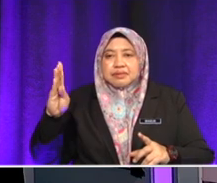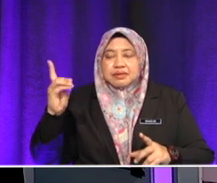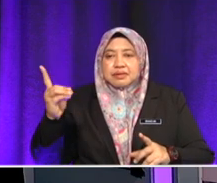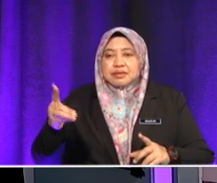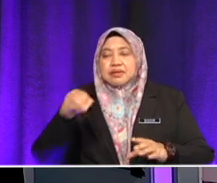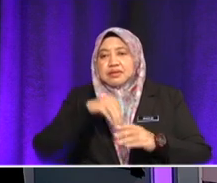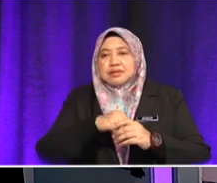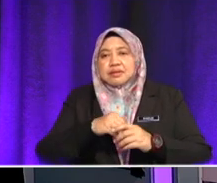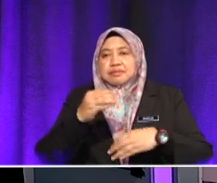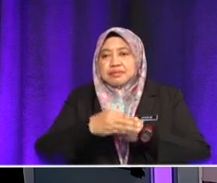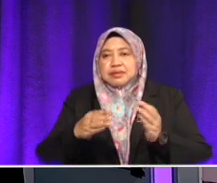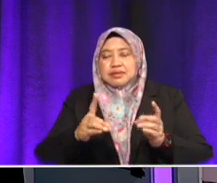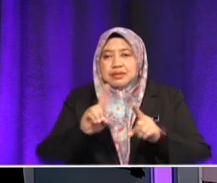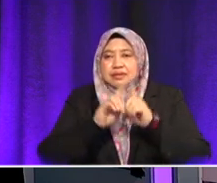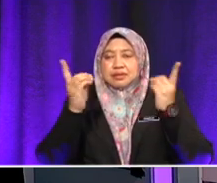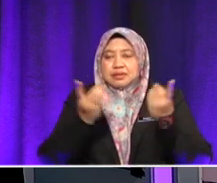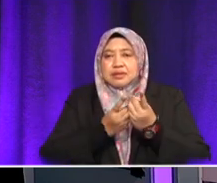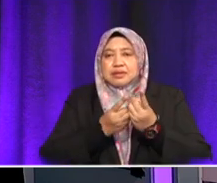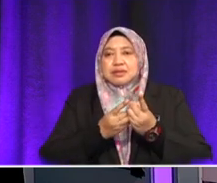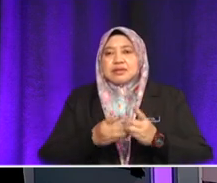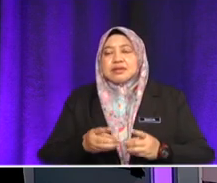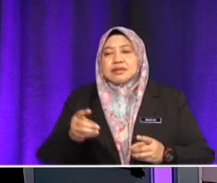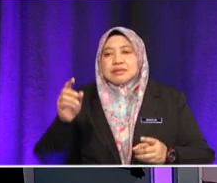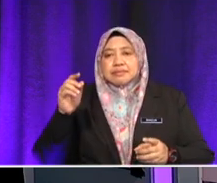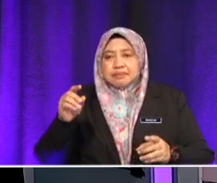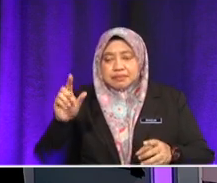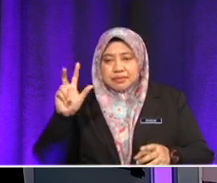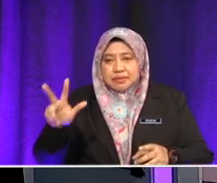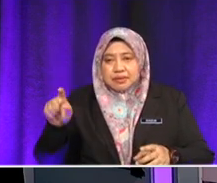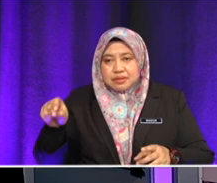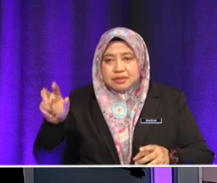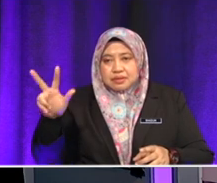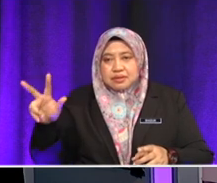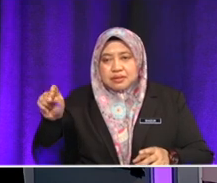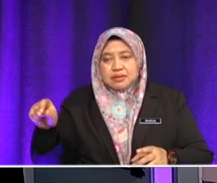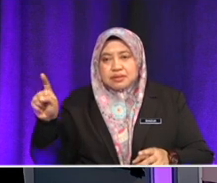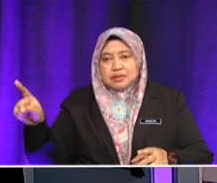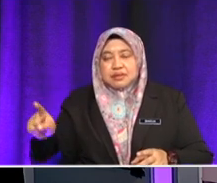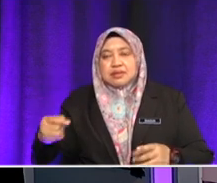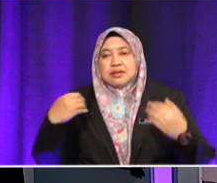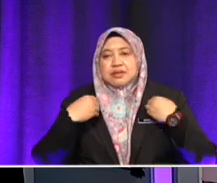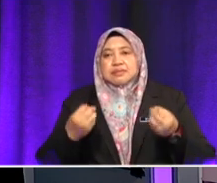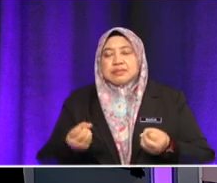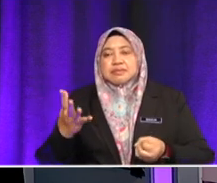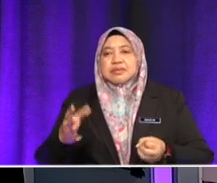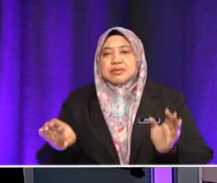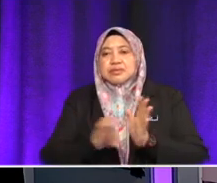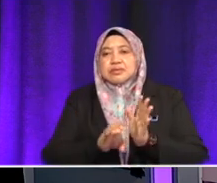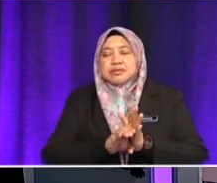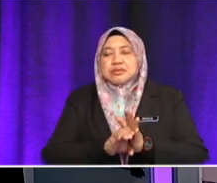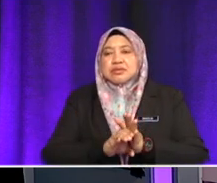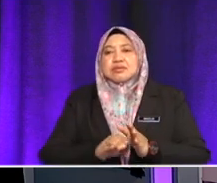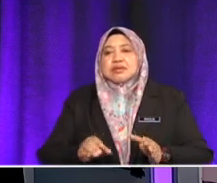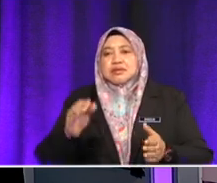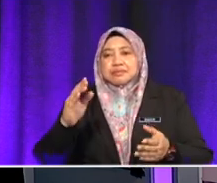SP ataupun sendok pembelajaran 3.3.1 ada beberapa mungkin contoh hasil kerja murid